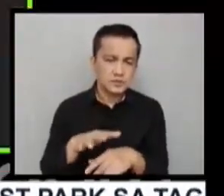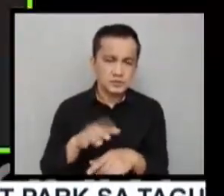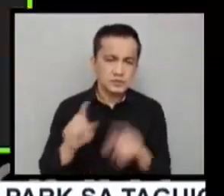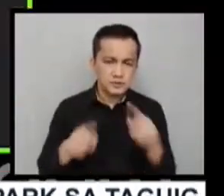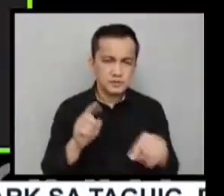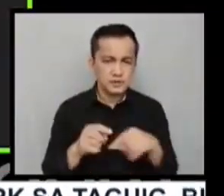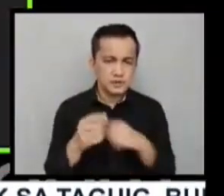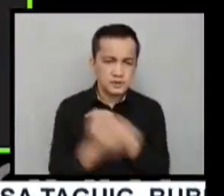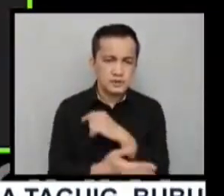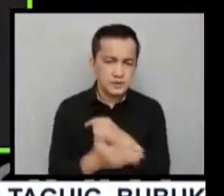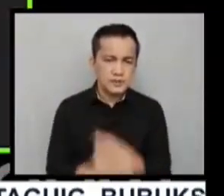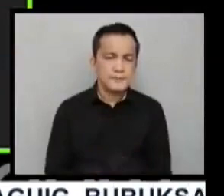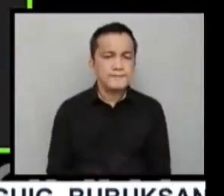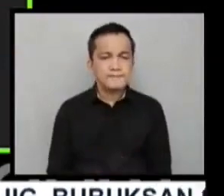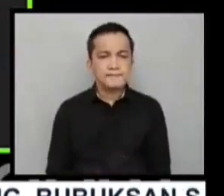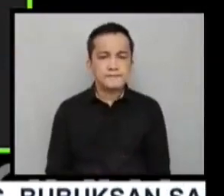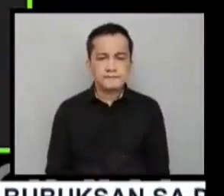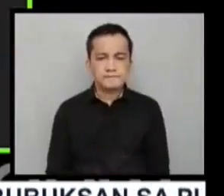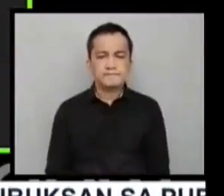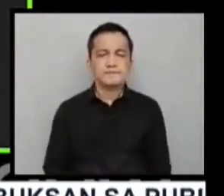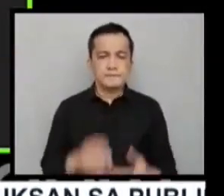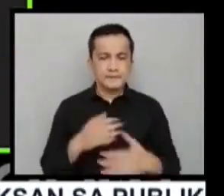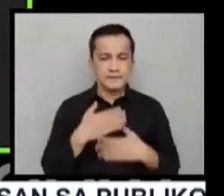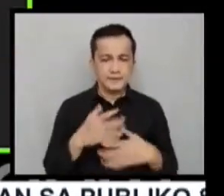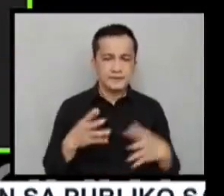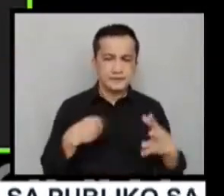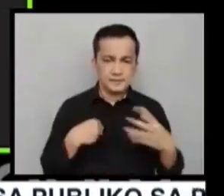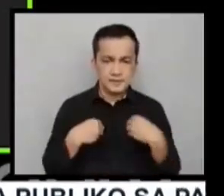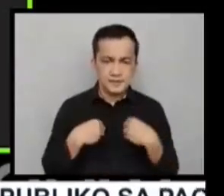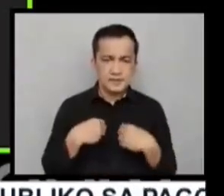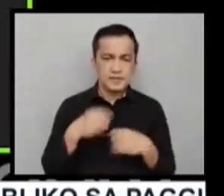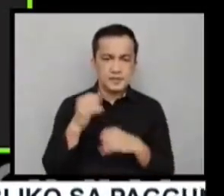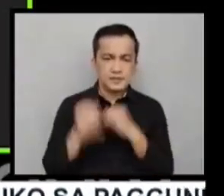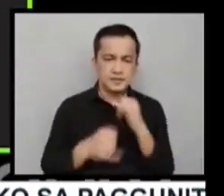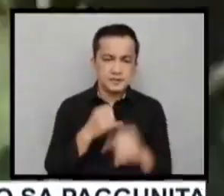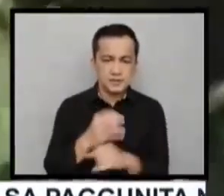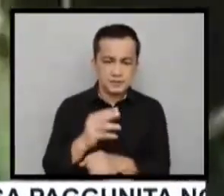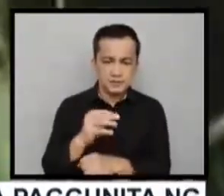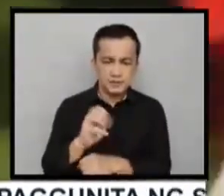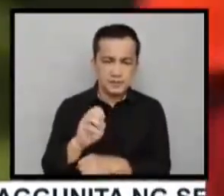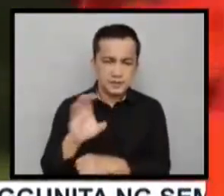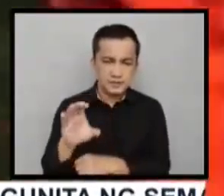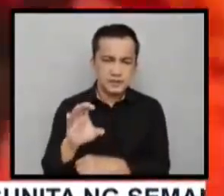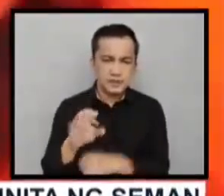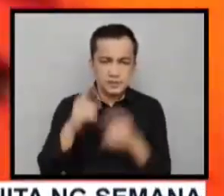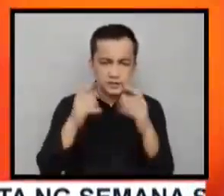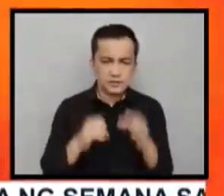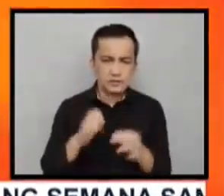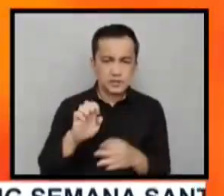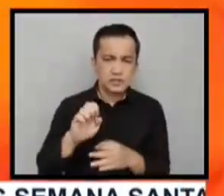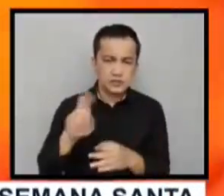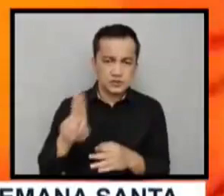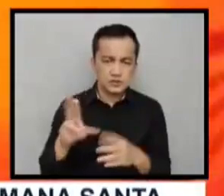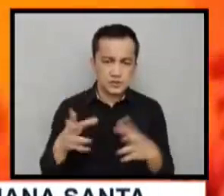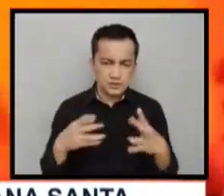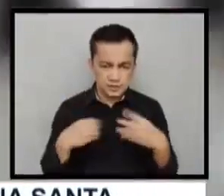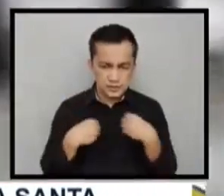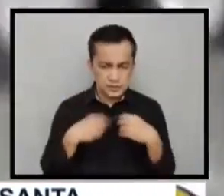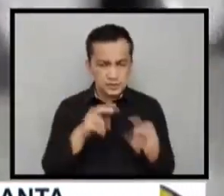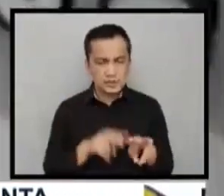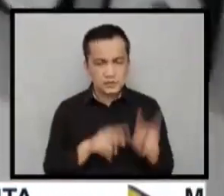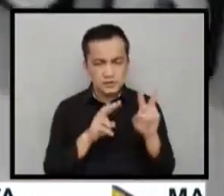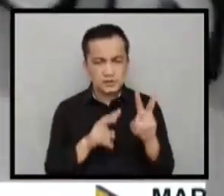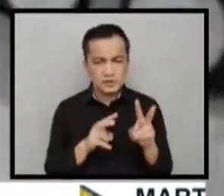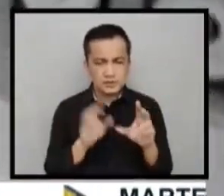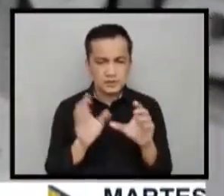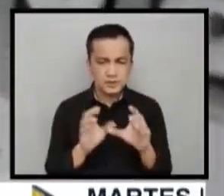ngayon, malugod na tinanggap ng international maritime stakeholders ang desisyon ng European Commission na tanggapin at kilalanin ang certificates